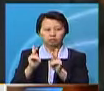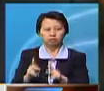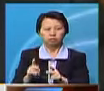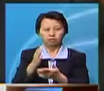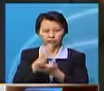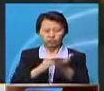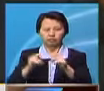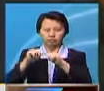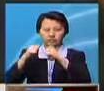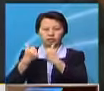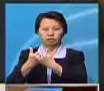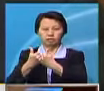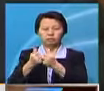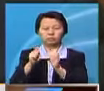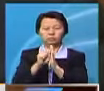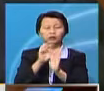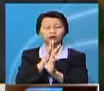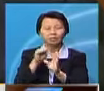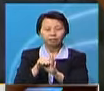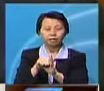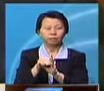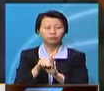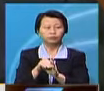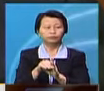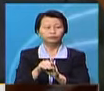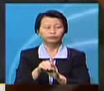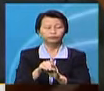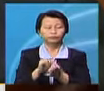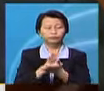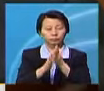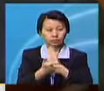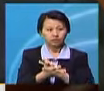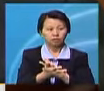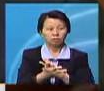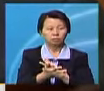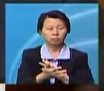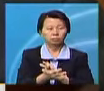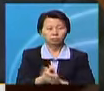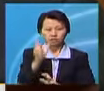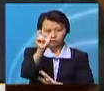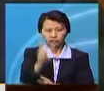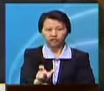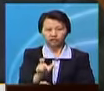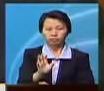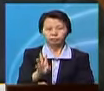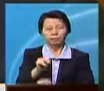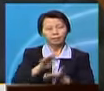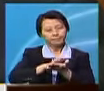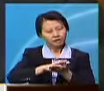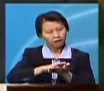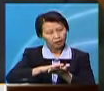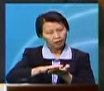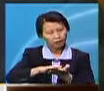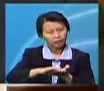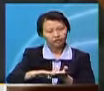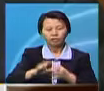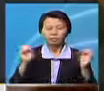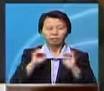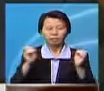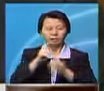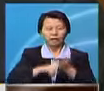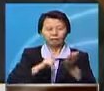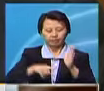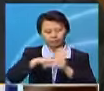beberapa agensi yang terlibat supaya calon kita bersih daripada semua